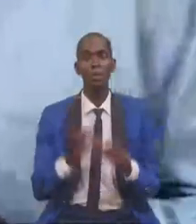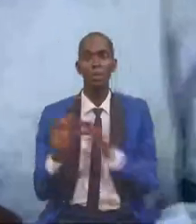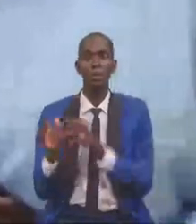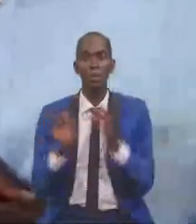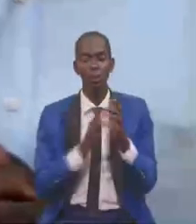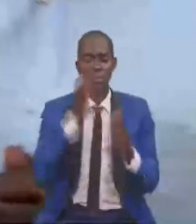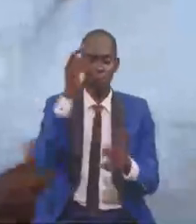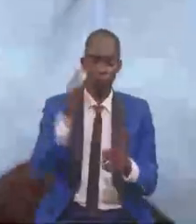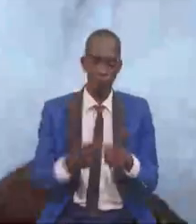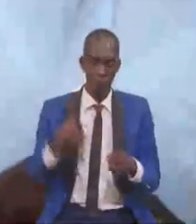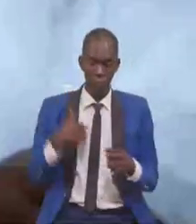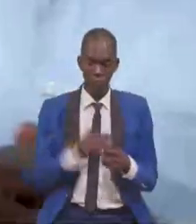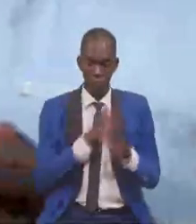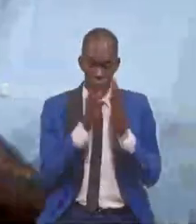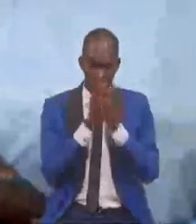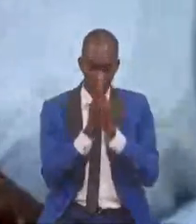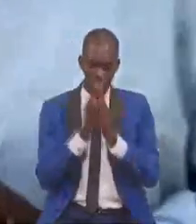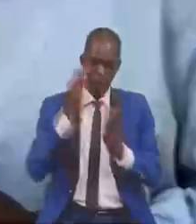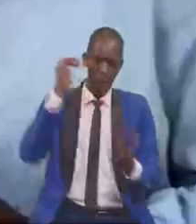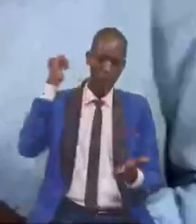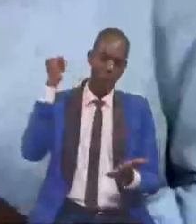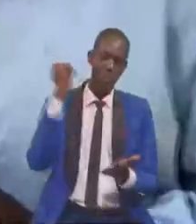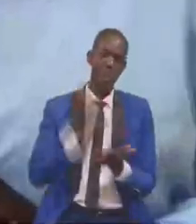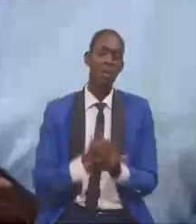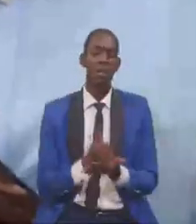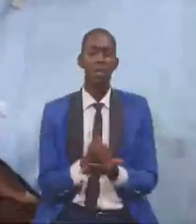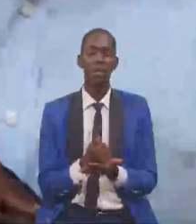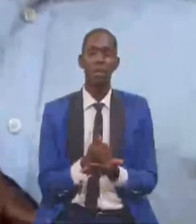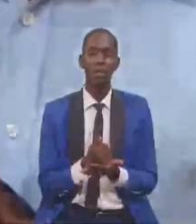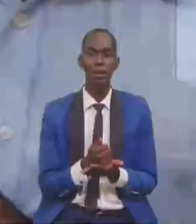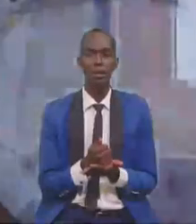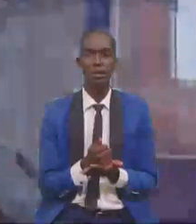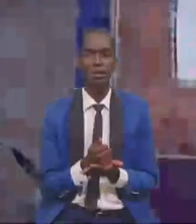Au nom de Jésus, nous prions.